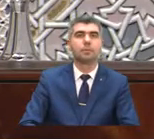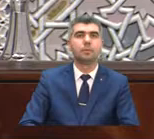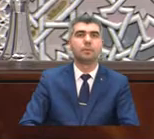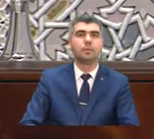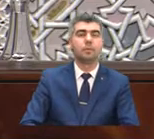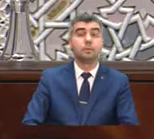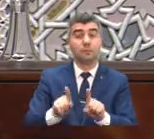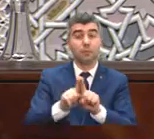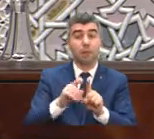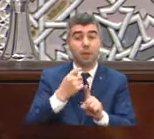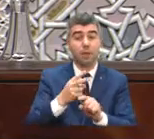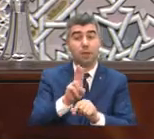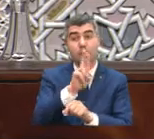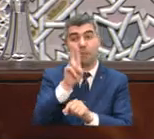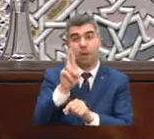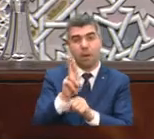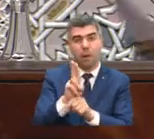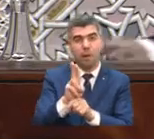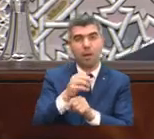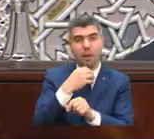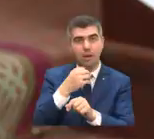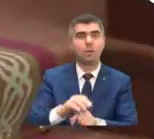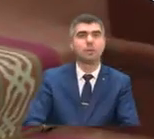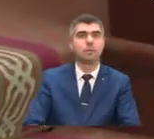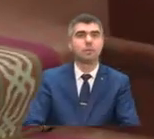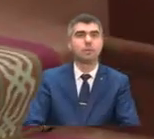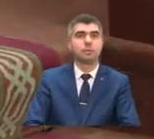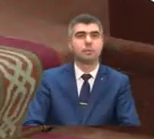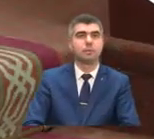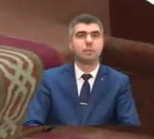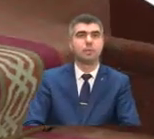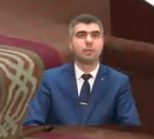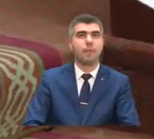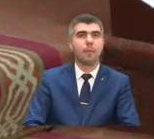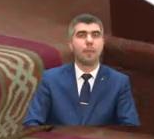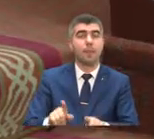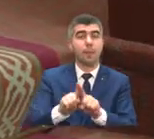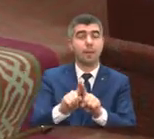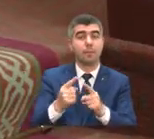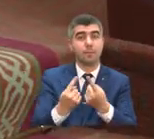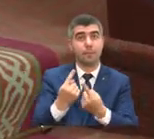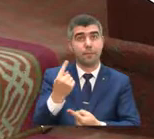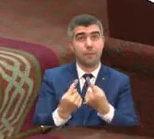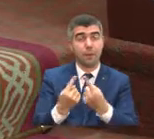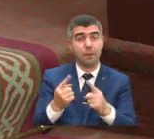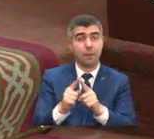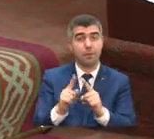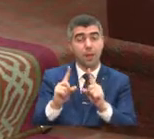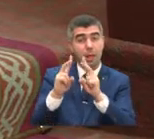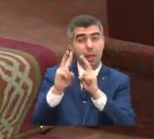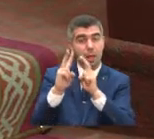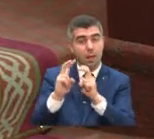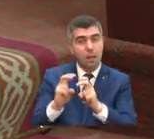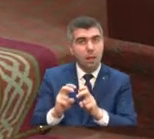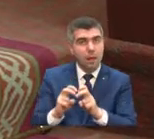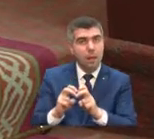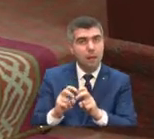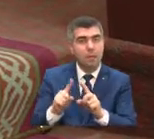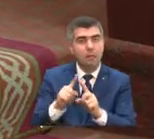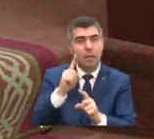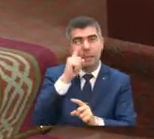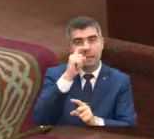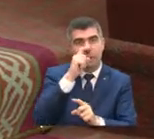هذا النوع الأسئلة هو حين تكون يعني الإمكانيات المتاحة قليلة، بطبيعة الحال صعيب